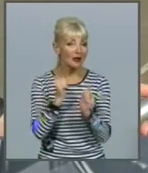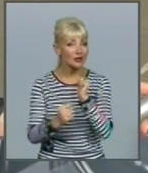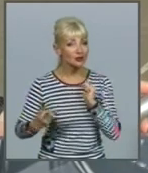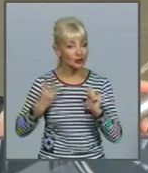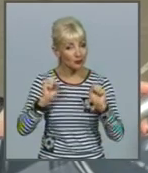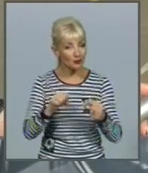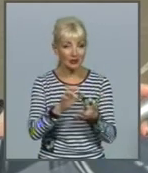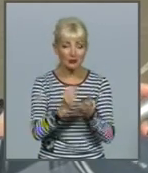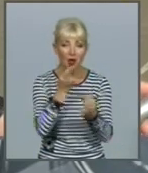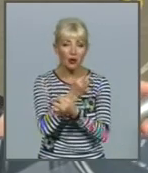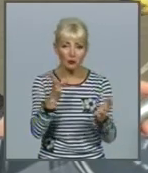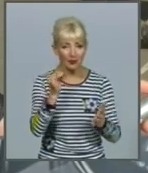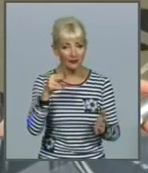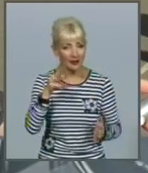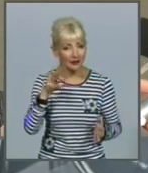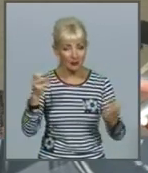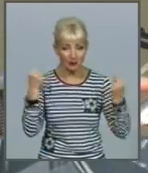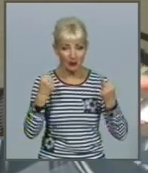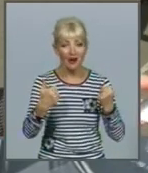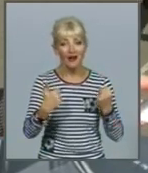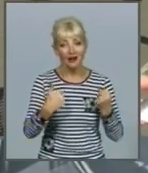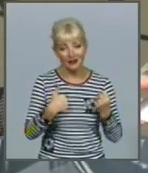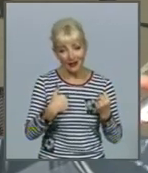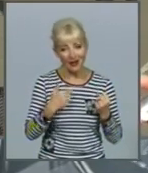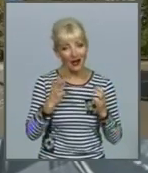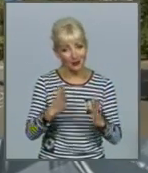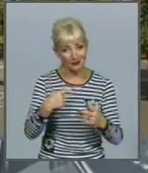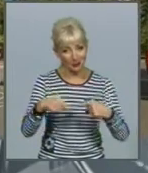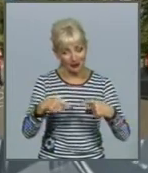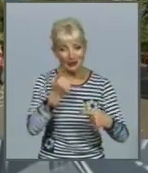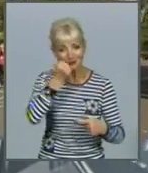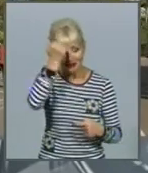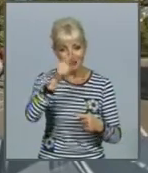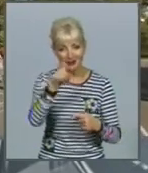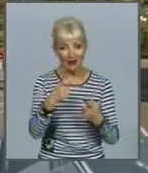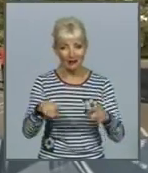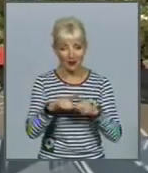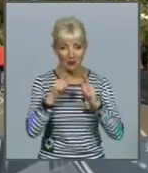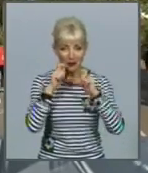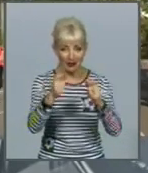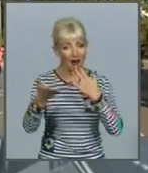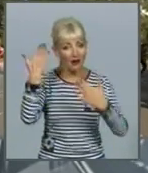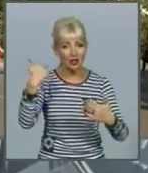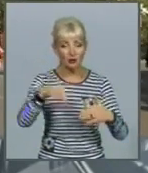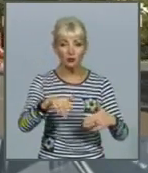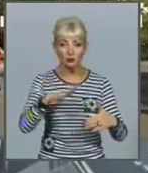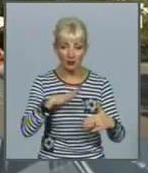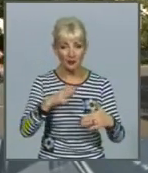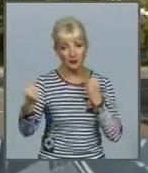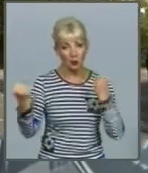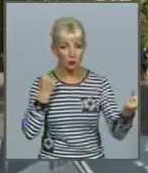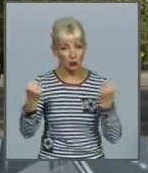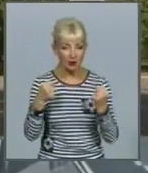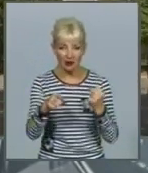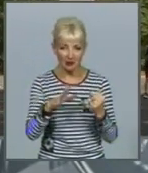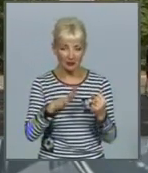видом спорту. Я, як майбутній футболіст, дуже вдячний за такий подарунок. Раніше тут стояли турніки, але вони були не дуже старі, тобто краска